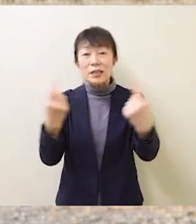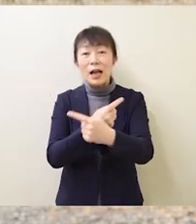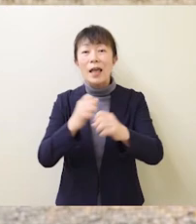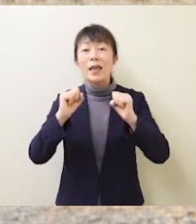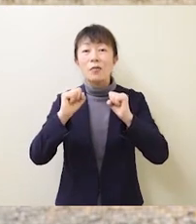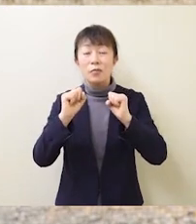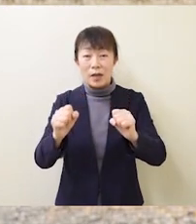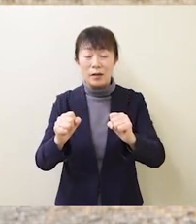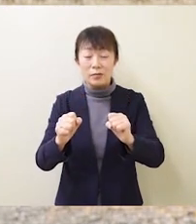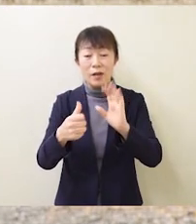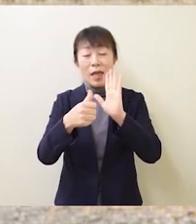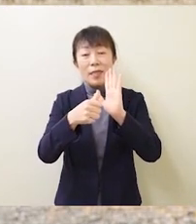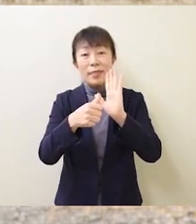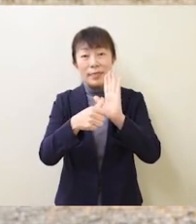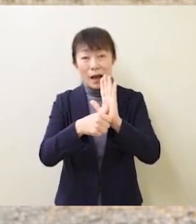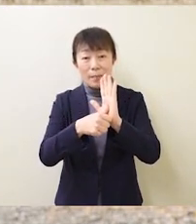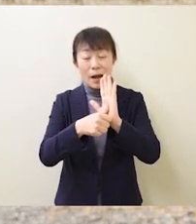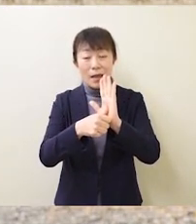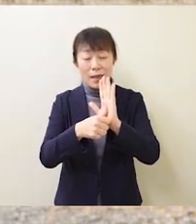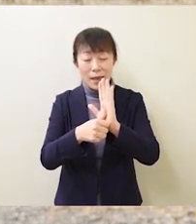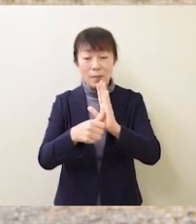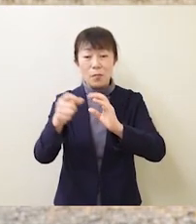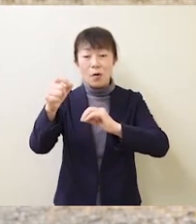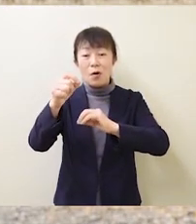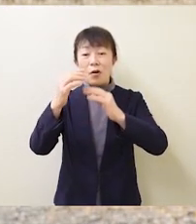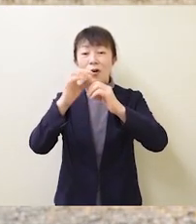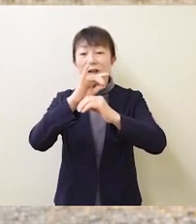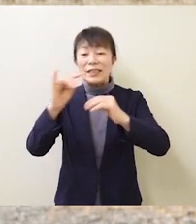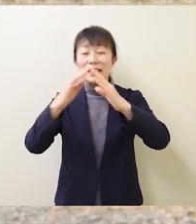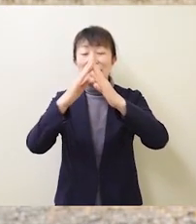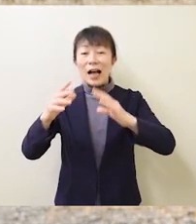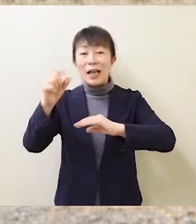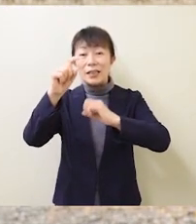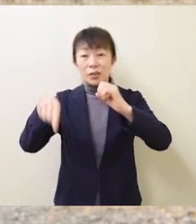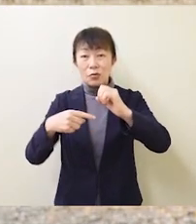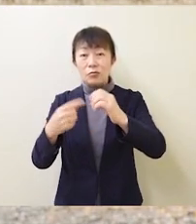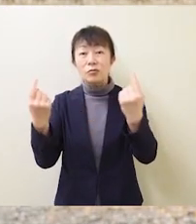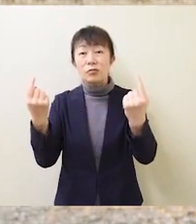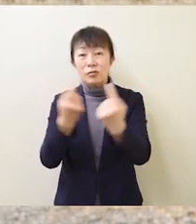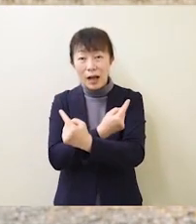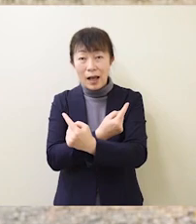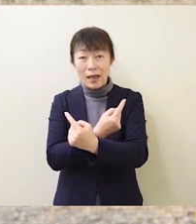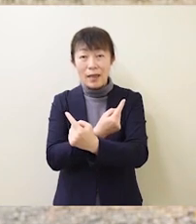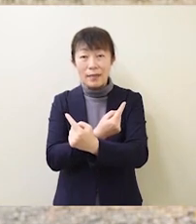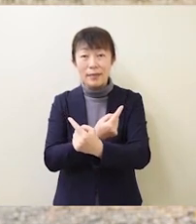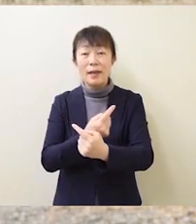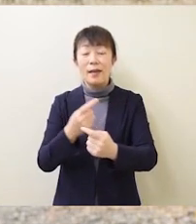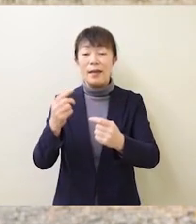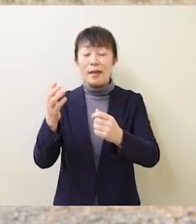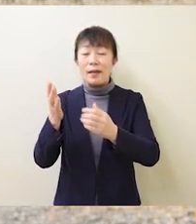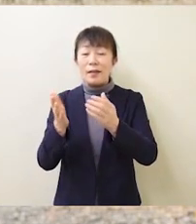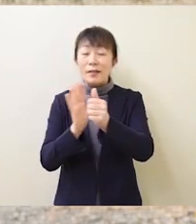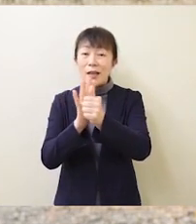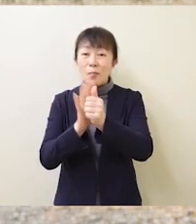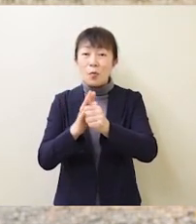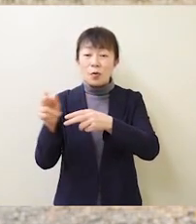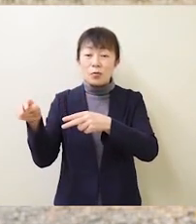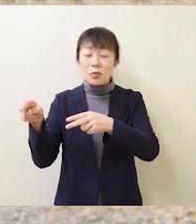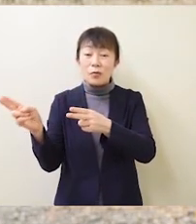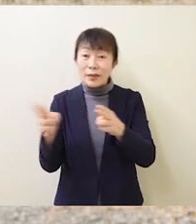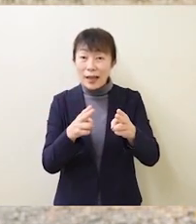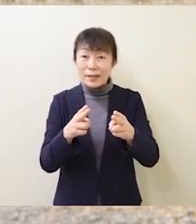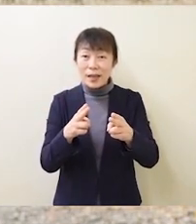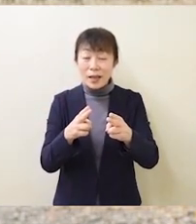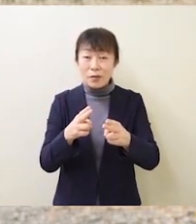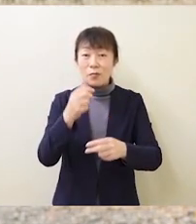行い、名称も事務局を議会局と改め、これまで以上にサポート体制の充実強化を図